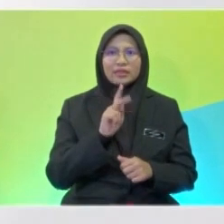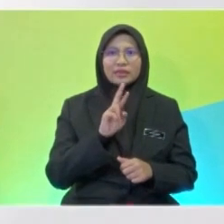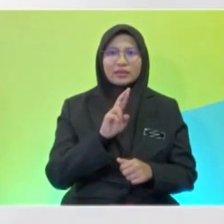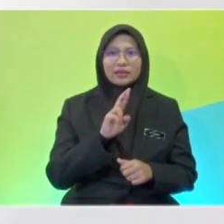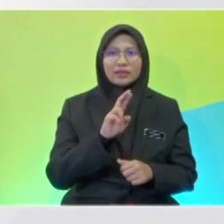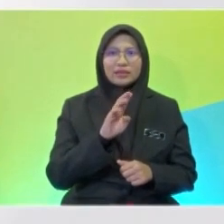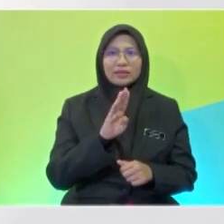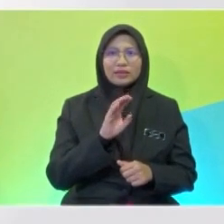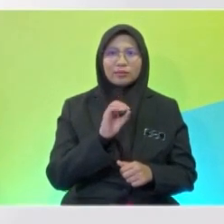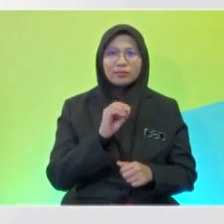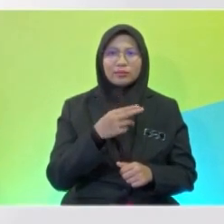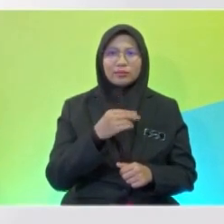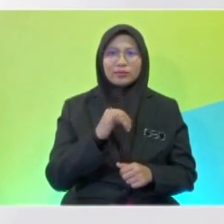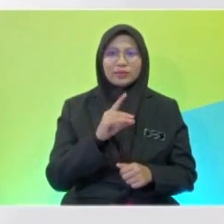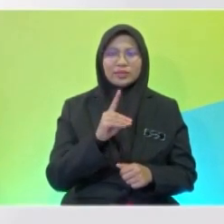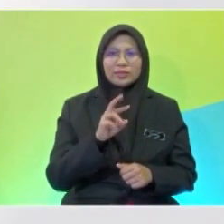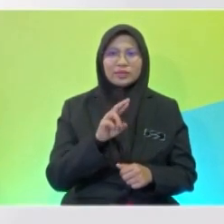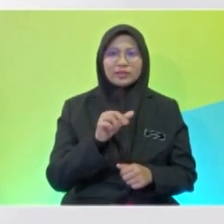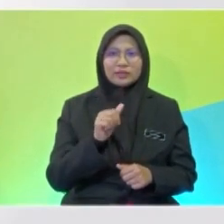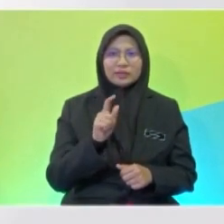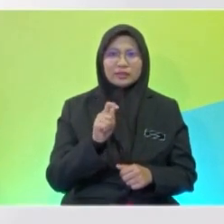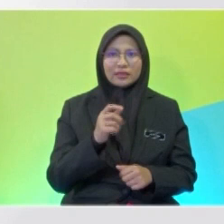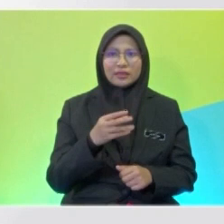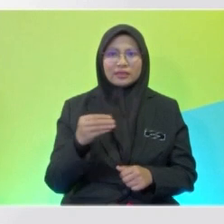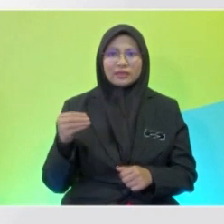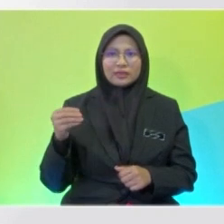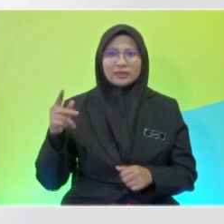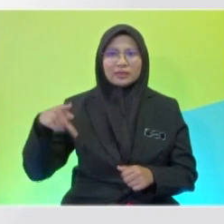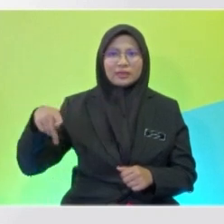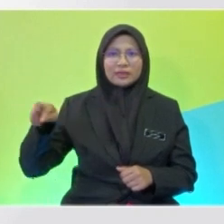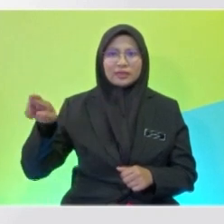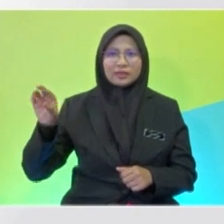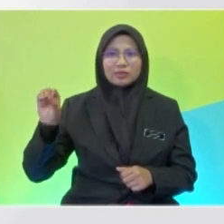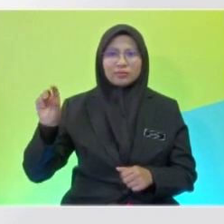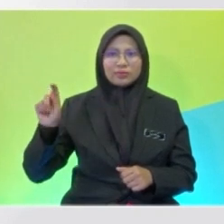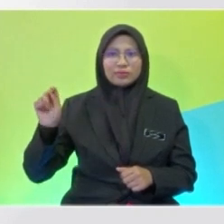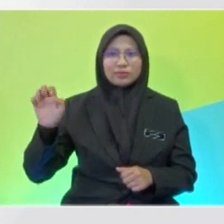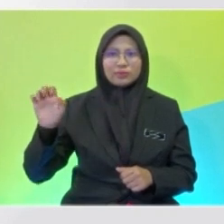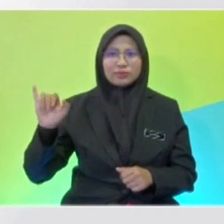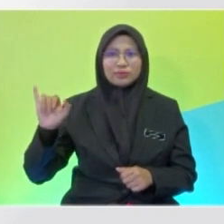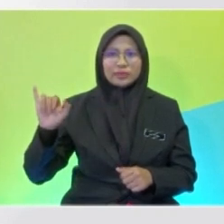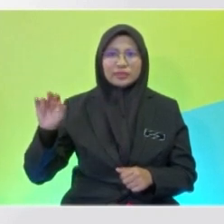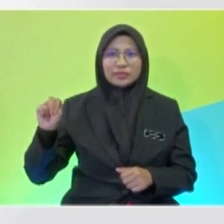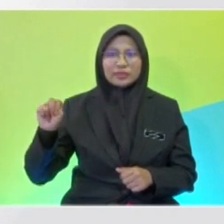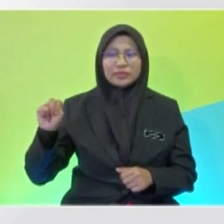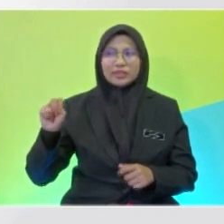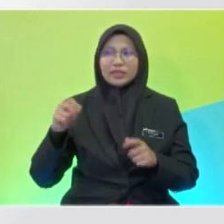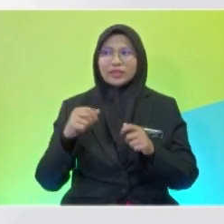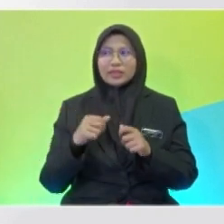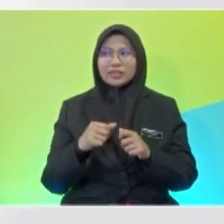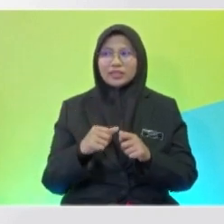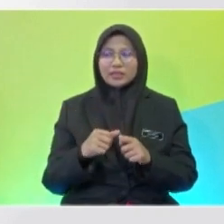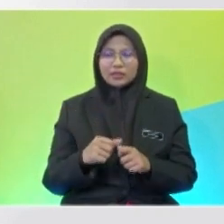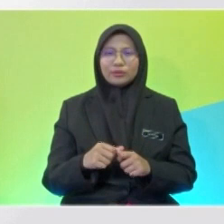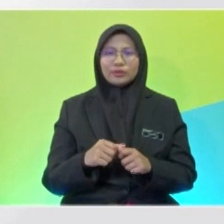lain yang bertanyakan tentang nutrien kaboho Hydra dan protein jadi calon menggelaskan dengan menuliskan objek-objek yang tertera